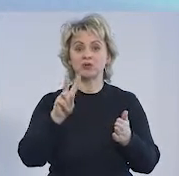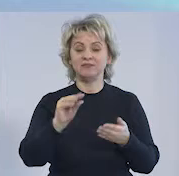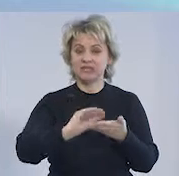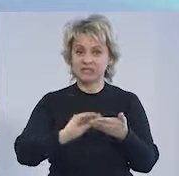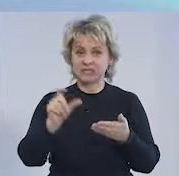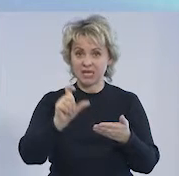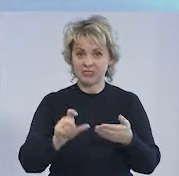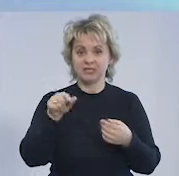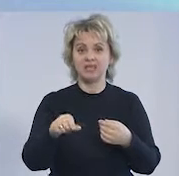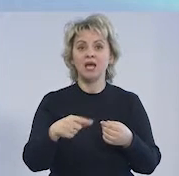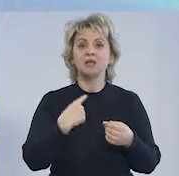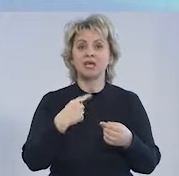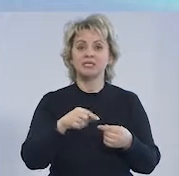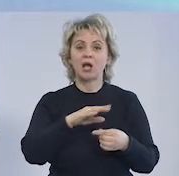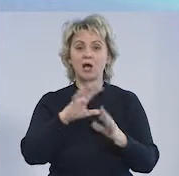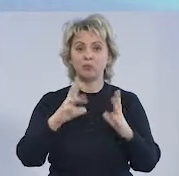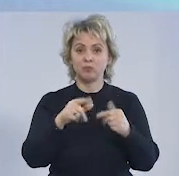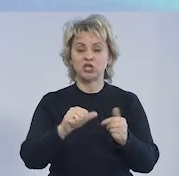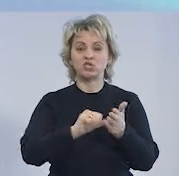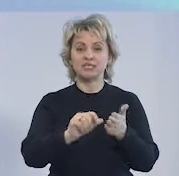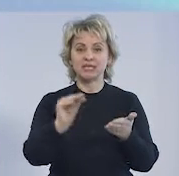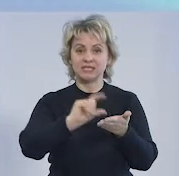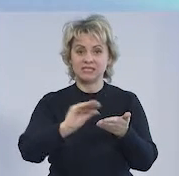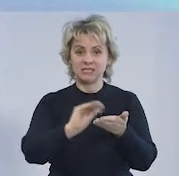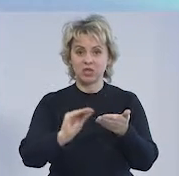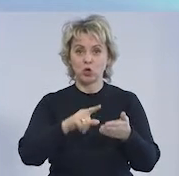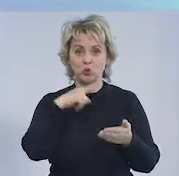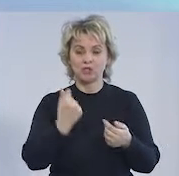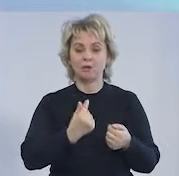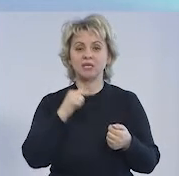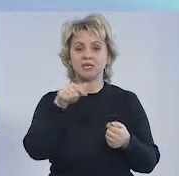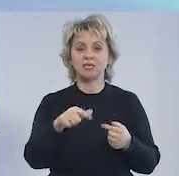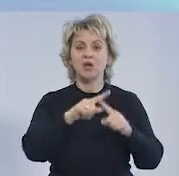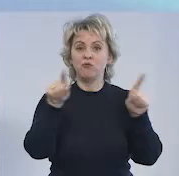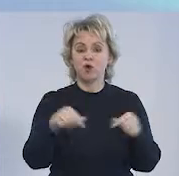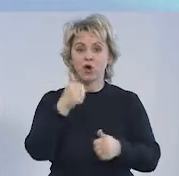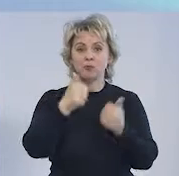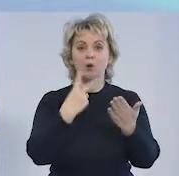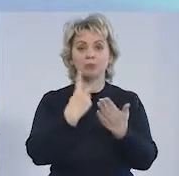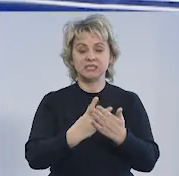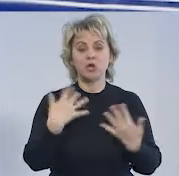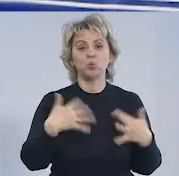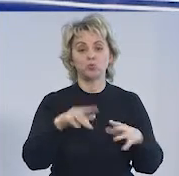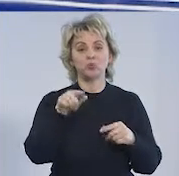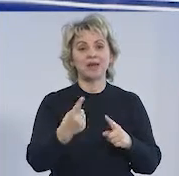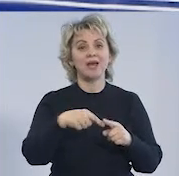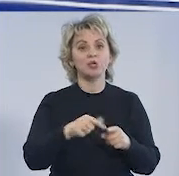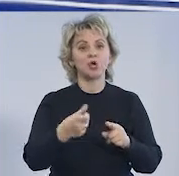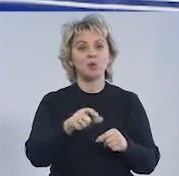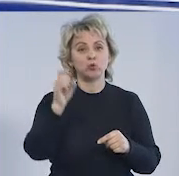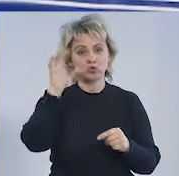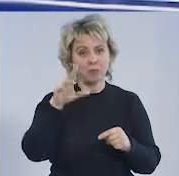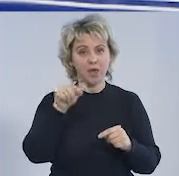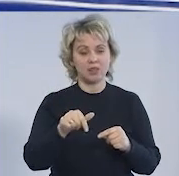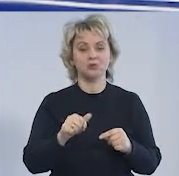статьи на языках мира и 60 статей на русском языке в рамках конкурса представлено уже. Это по чемпионату